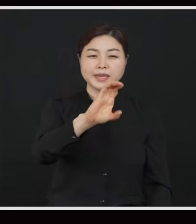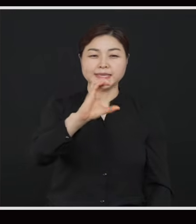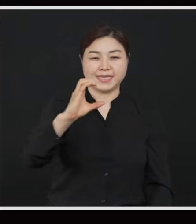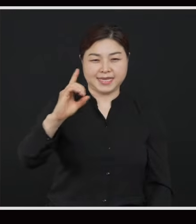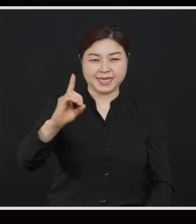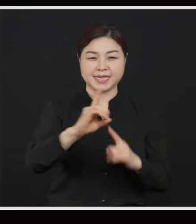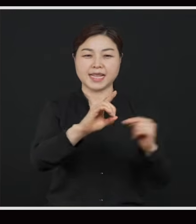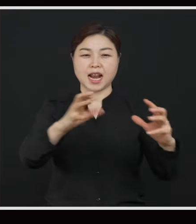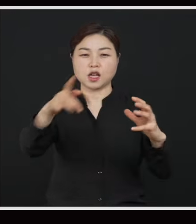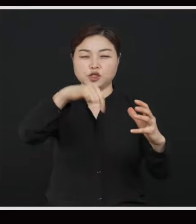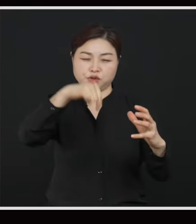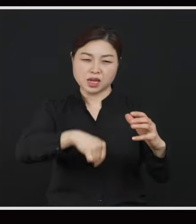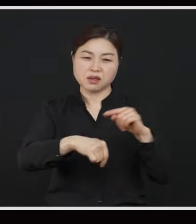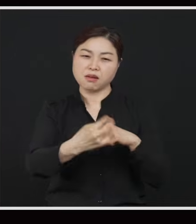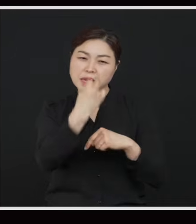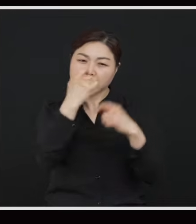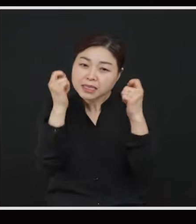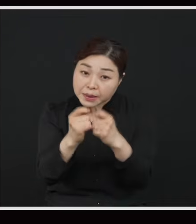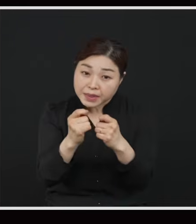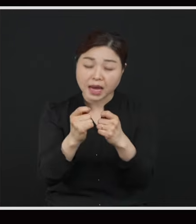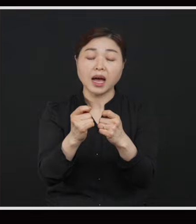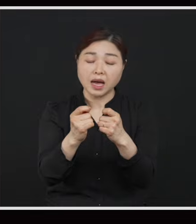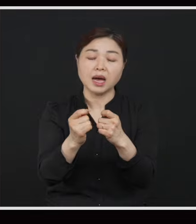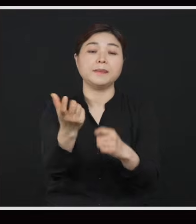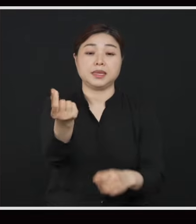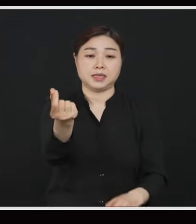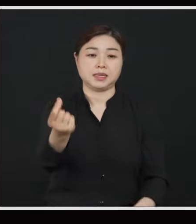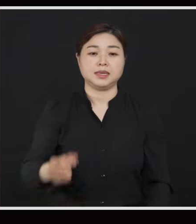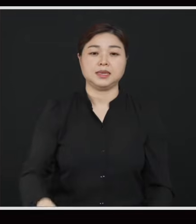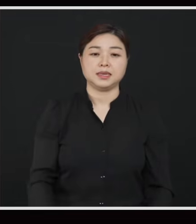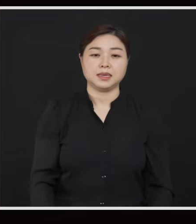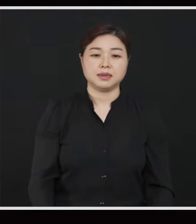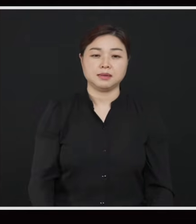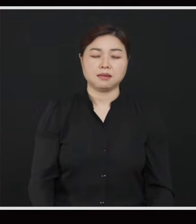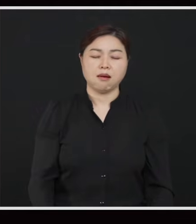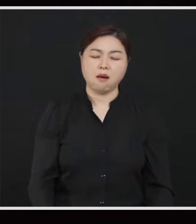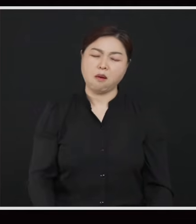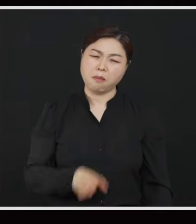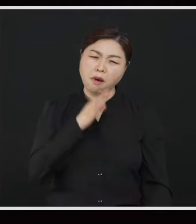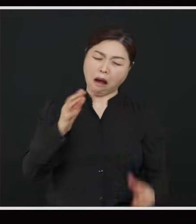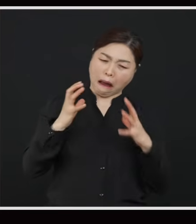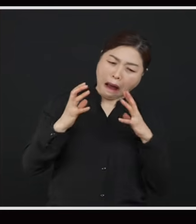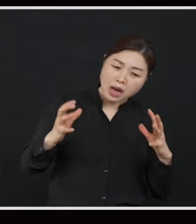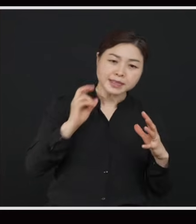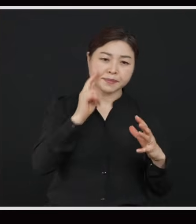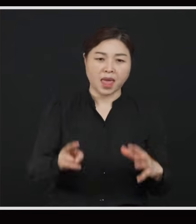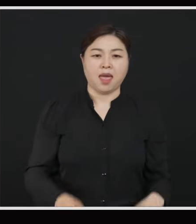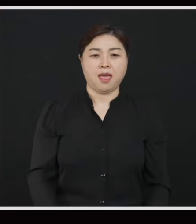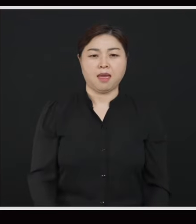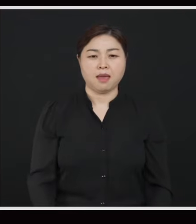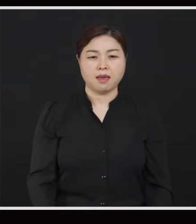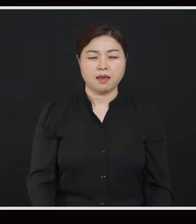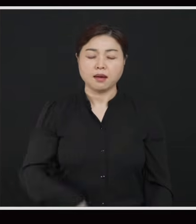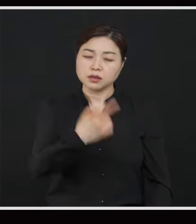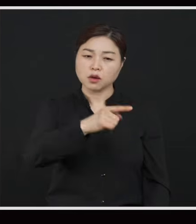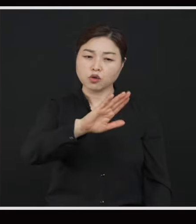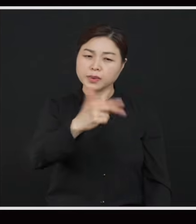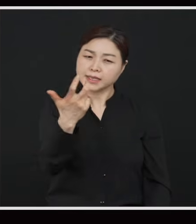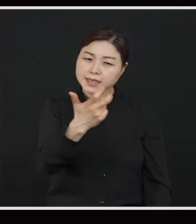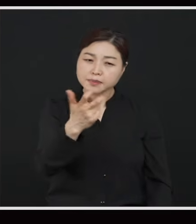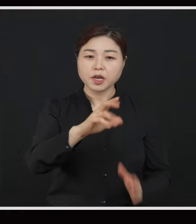평균 수명이 OECD 국가 중에 제일 짧다고 말씀을 드렸는데 최악이죠, 비만율 지금.